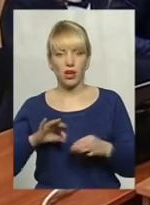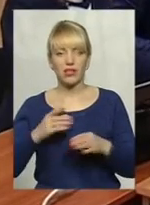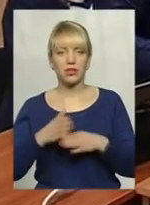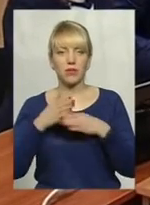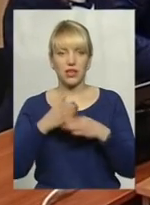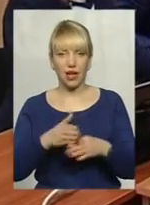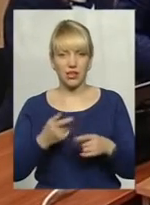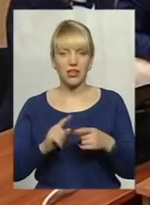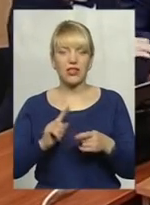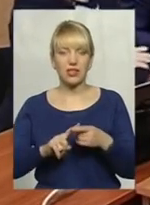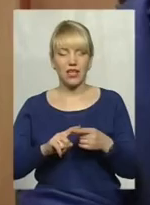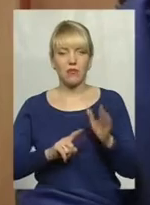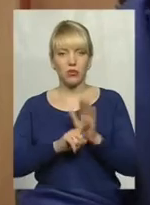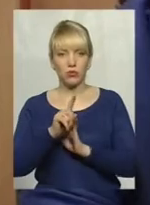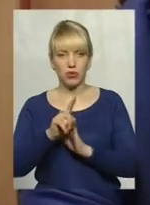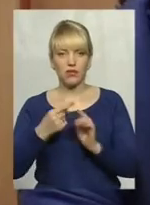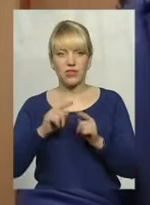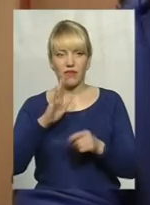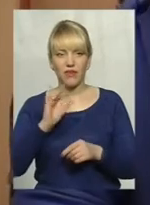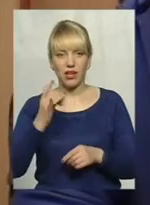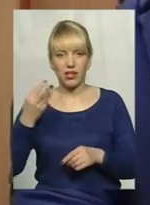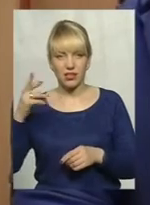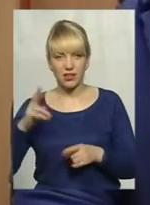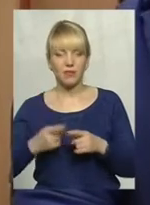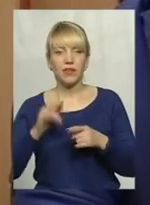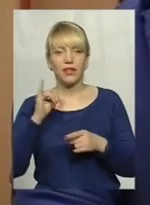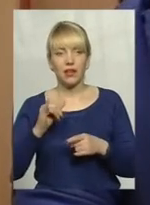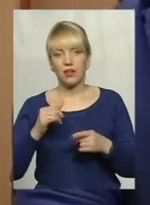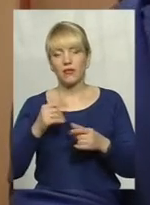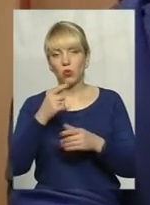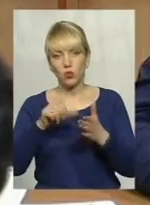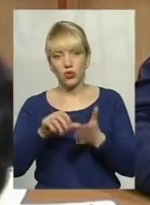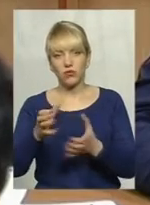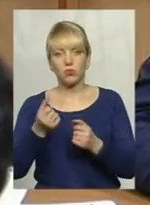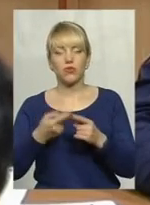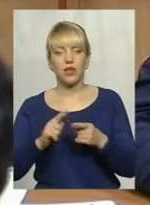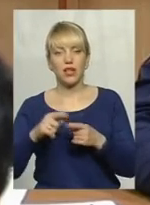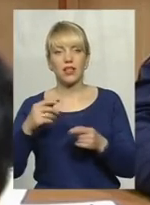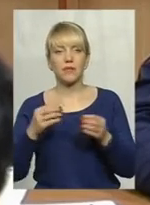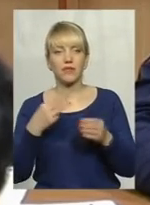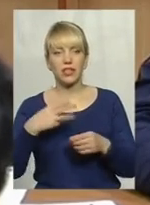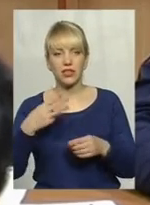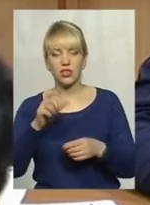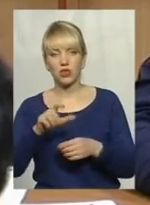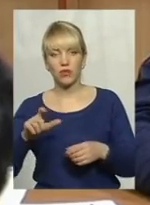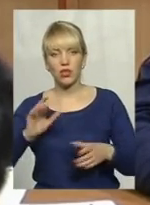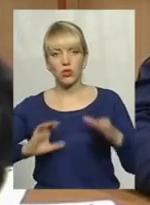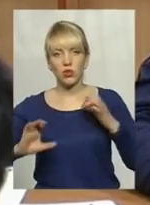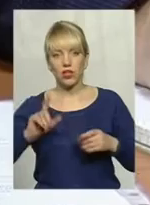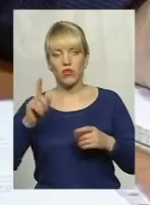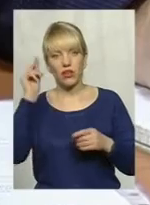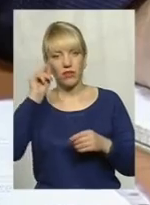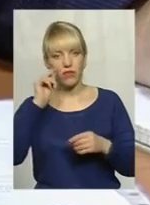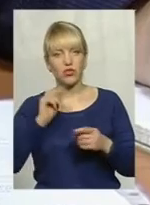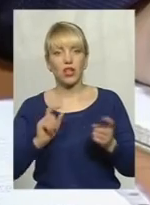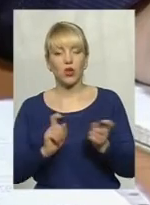Він розпочався у вересні цього року. Участь у ньому взяли близько трьох десятків студентів-правників. Власне, саме вони й вивчали конфлікти юридичної